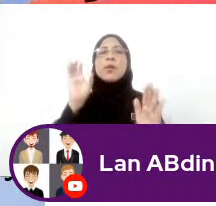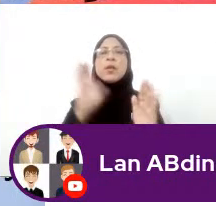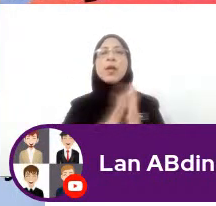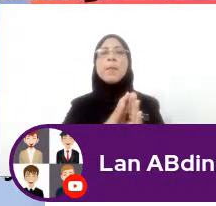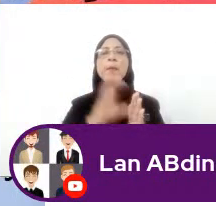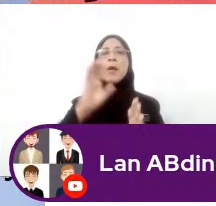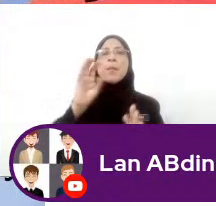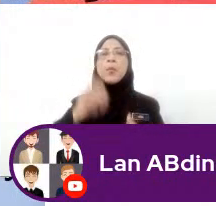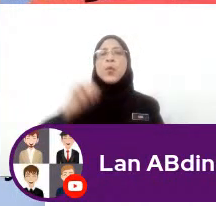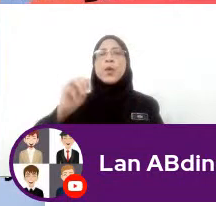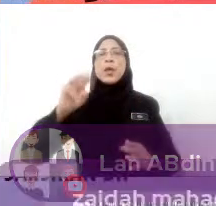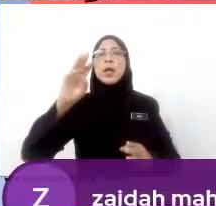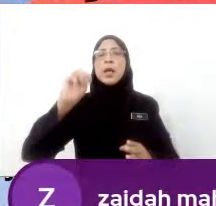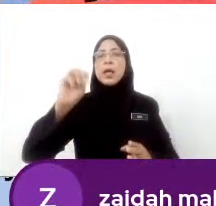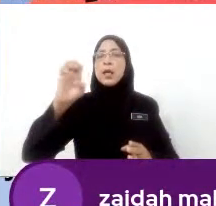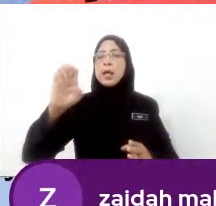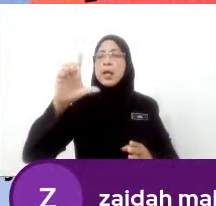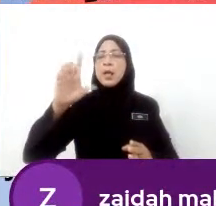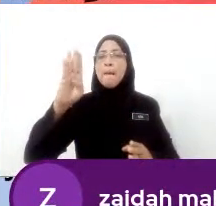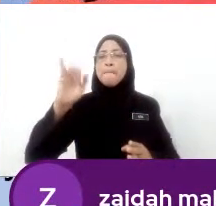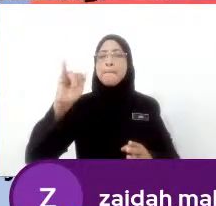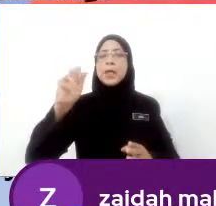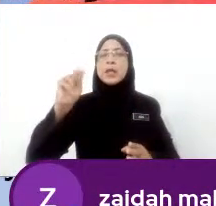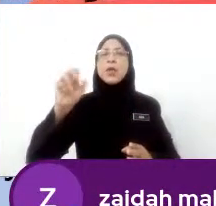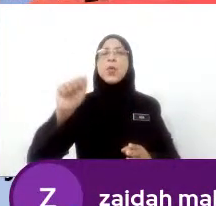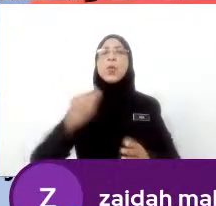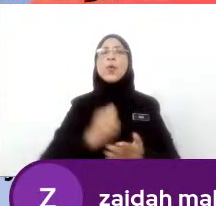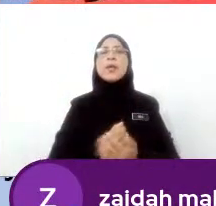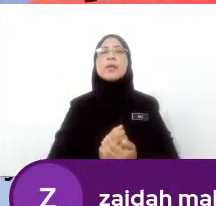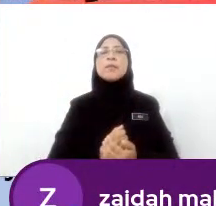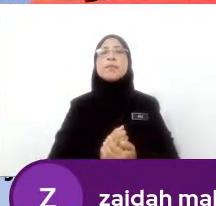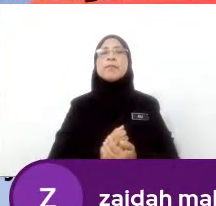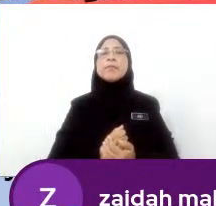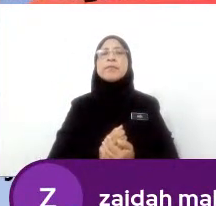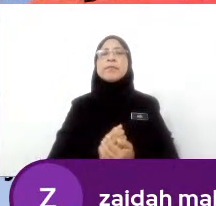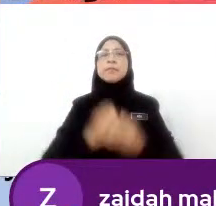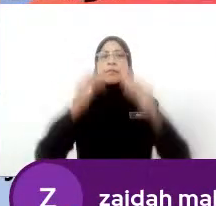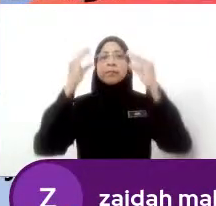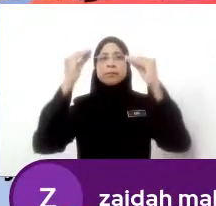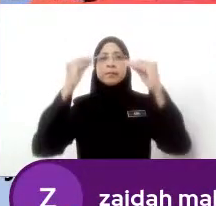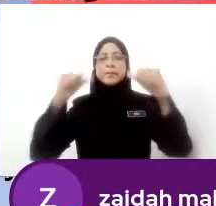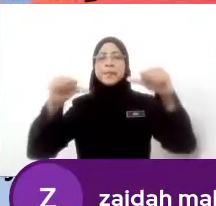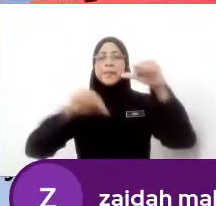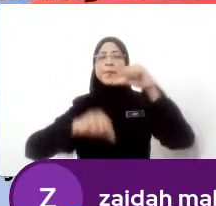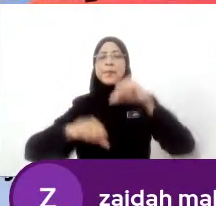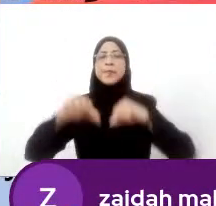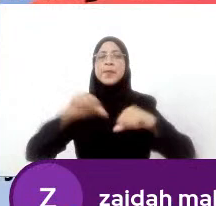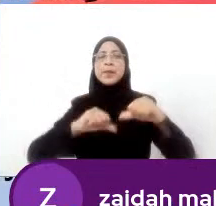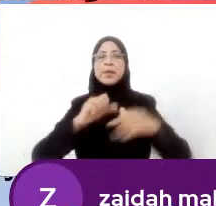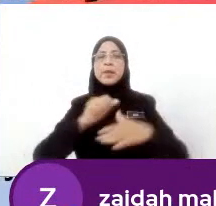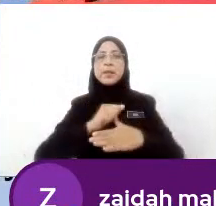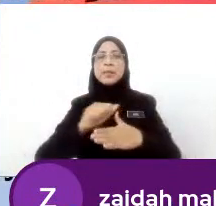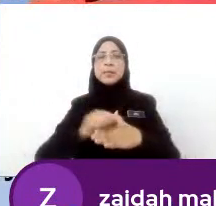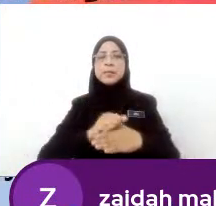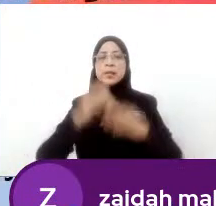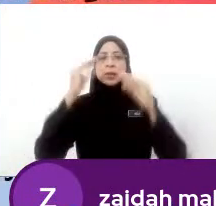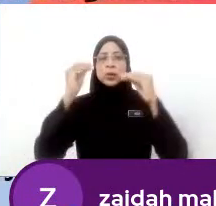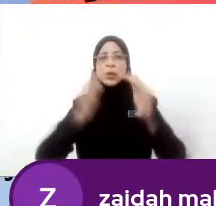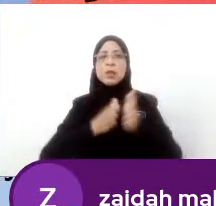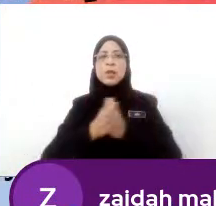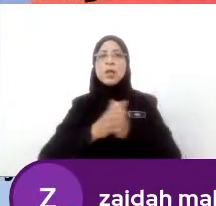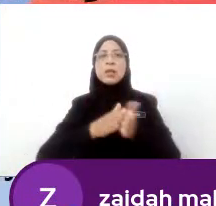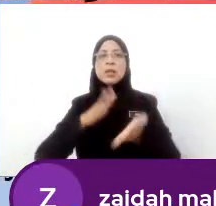cantik, mudah nak faham. Alhamdulillah lah, saya rasa cikgu sains, tim cikgu sains yang antara cikgu yang paling rajin dekat sekolah